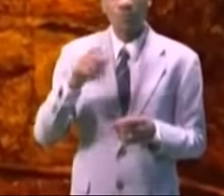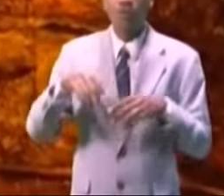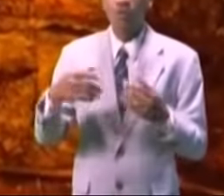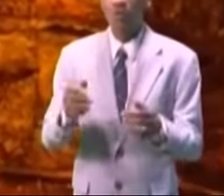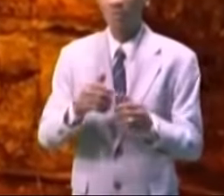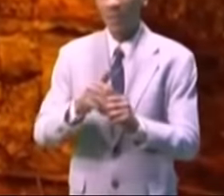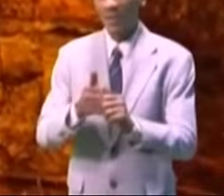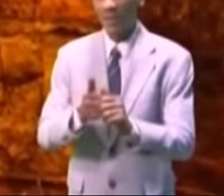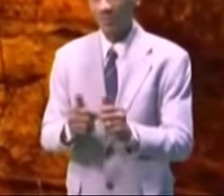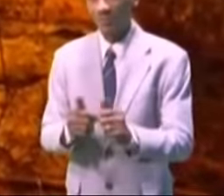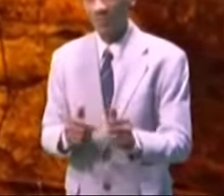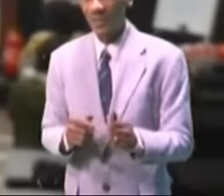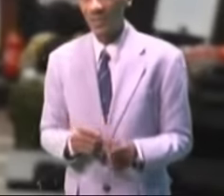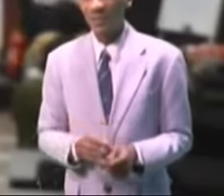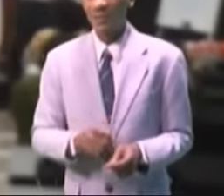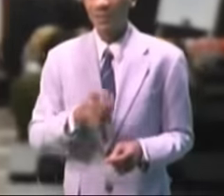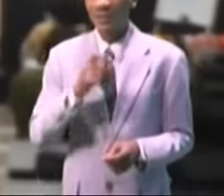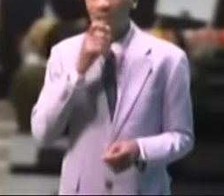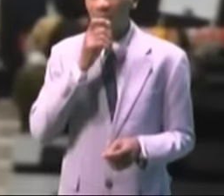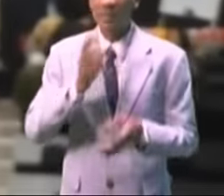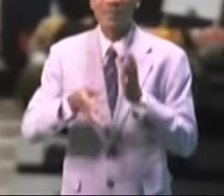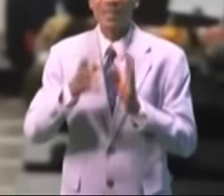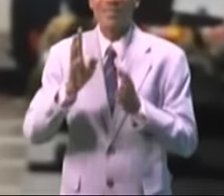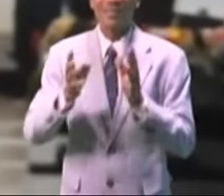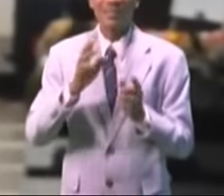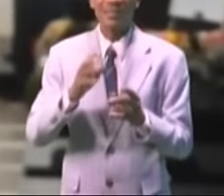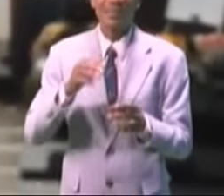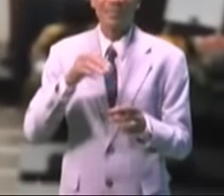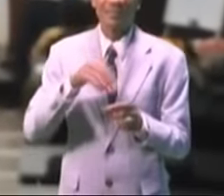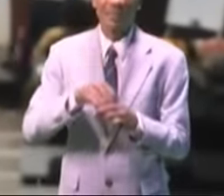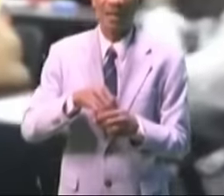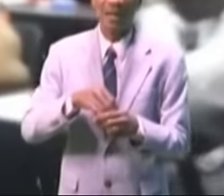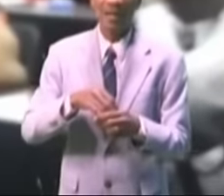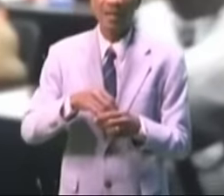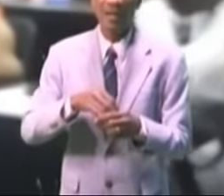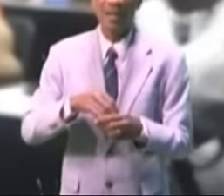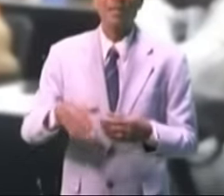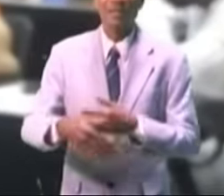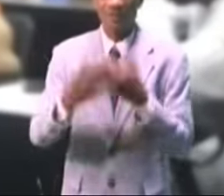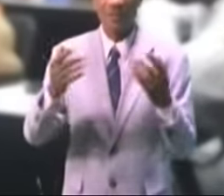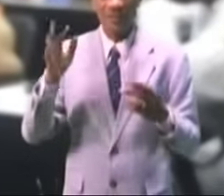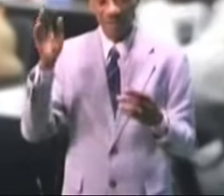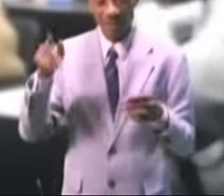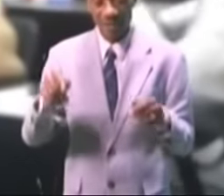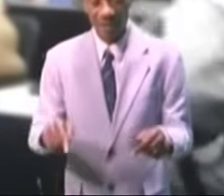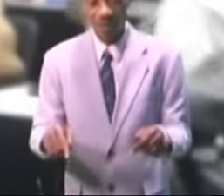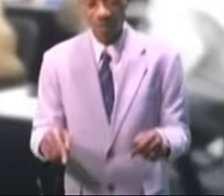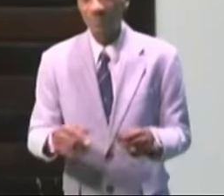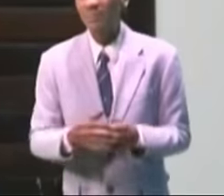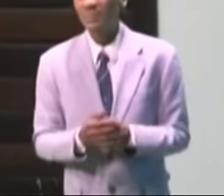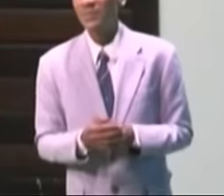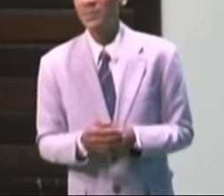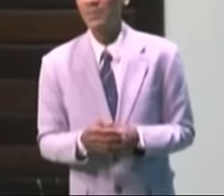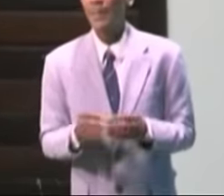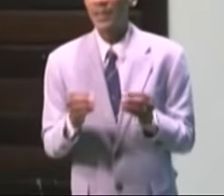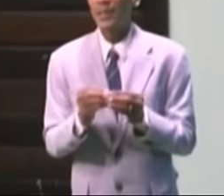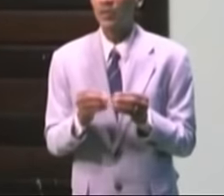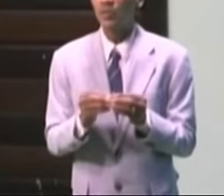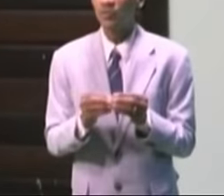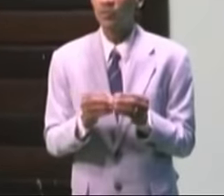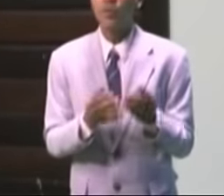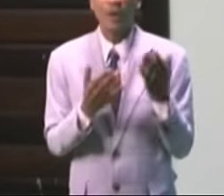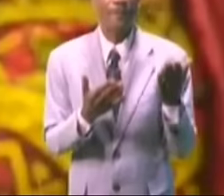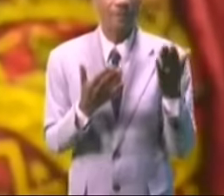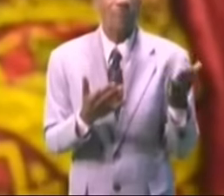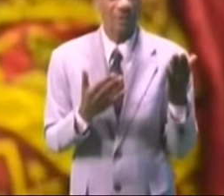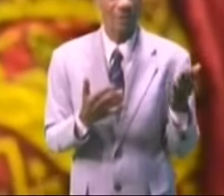sur l'utilisation des matériels flammables. D'où l'importance de ce séminaire organisé par la structure Femmes d'Afrique Magazine